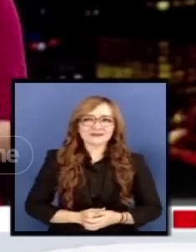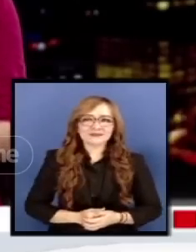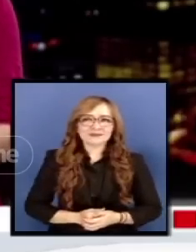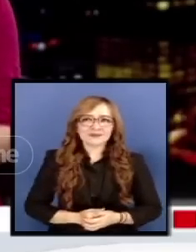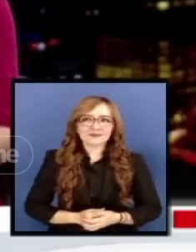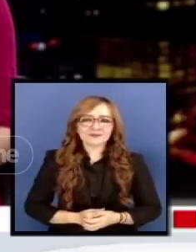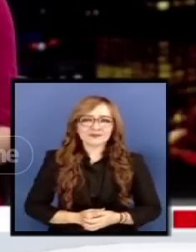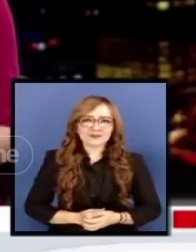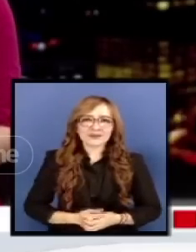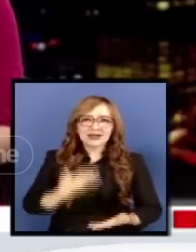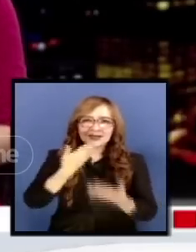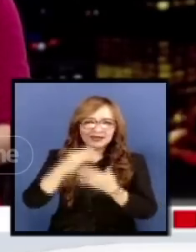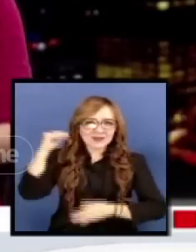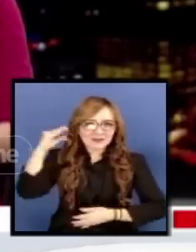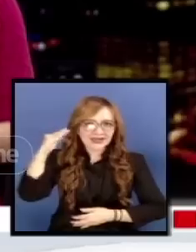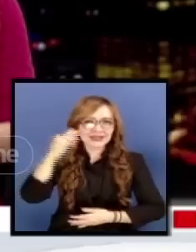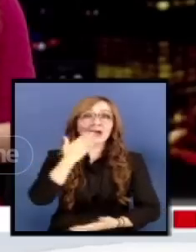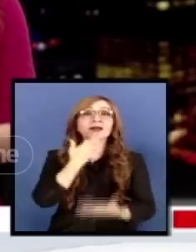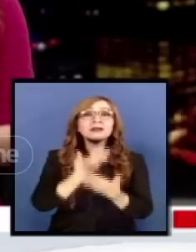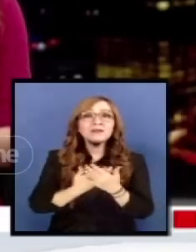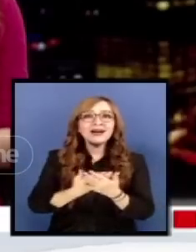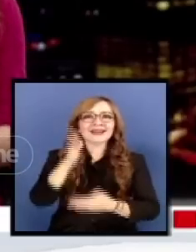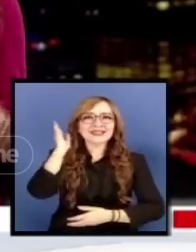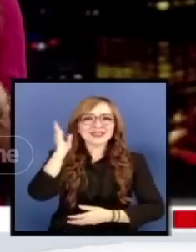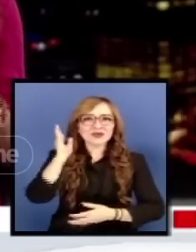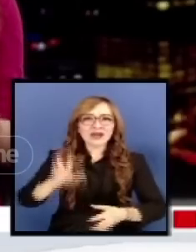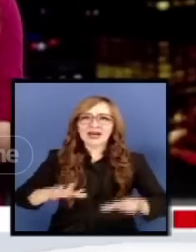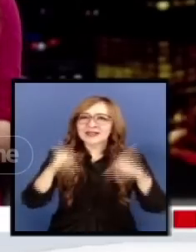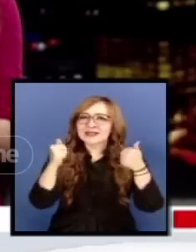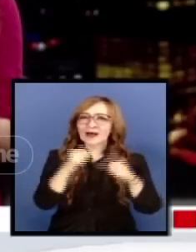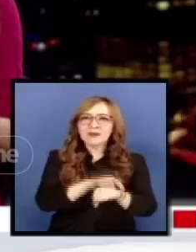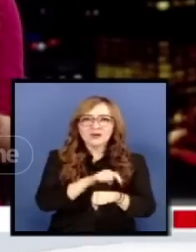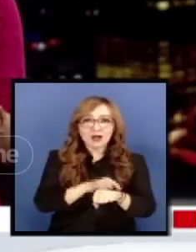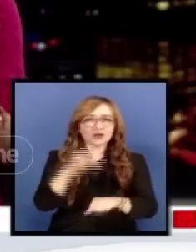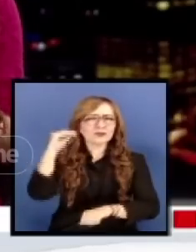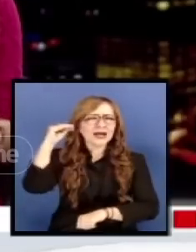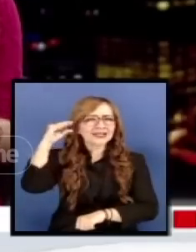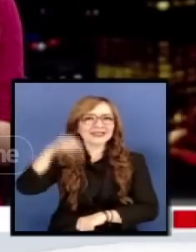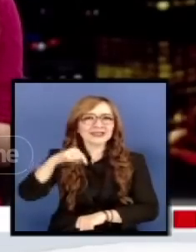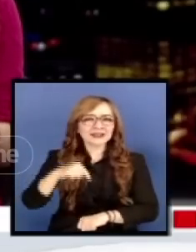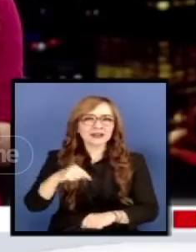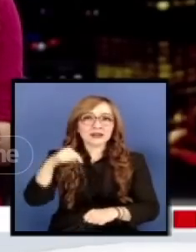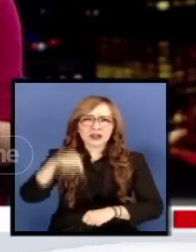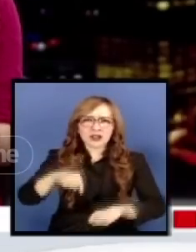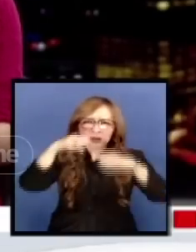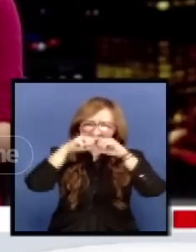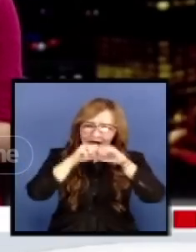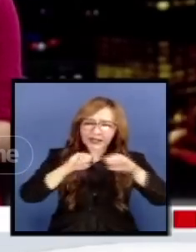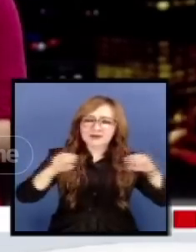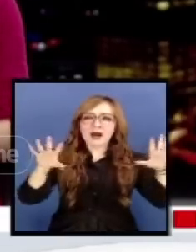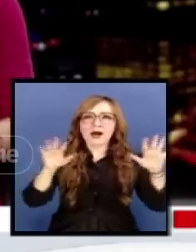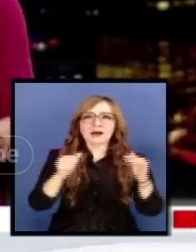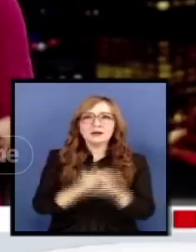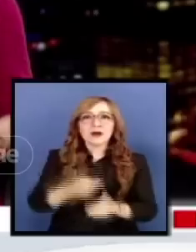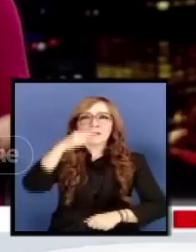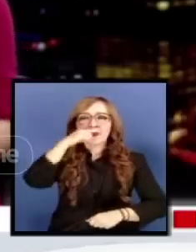Sinta. Ya, selamat pagi. Terima kasih sudah meluangkan waktu di pagi-pagi ini. Nah, ini kan beredar dan luar biasa nih berita ini. Pak Ramson,